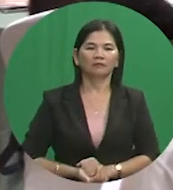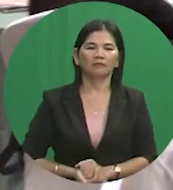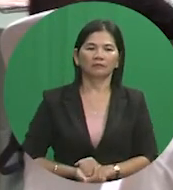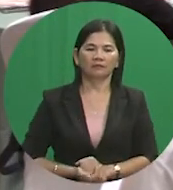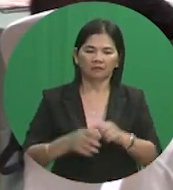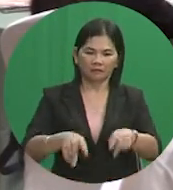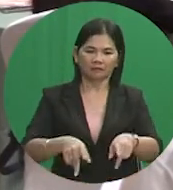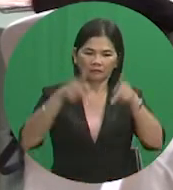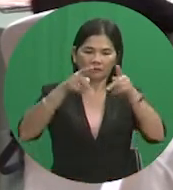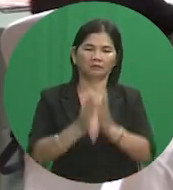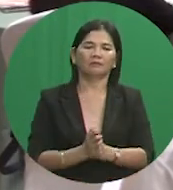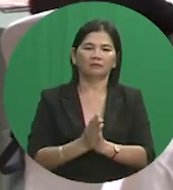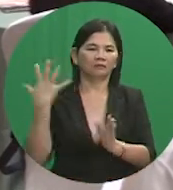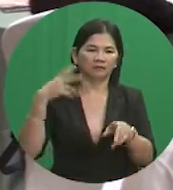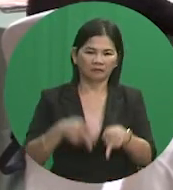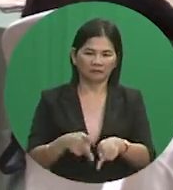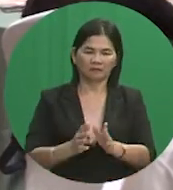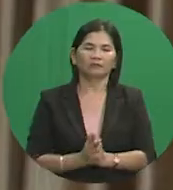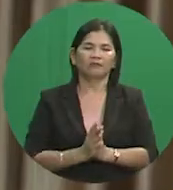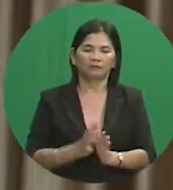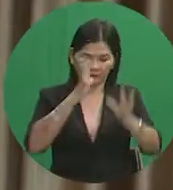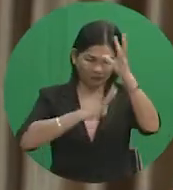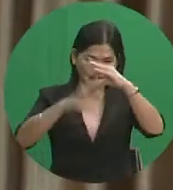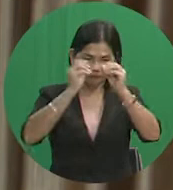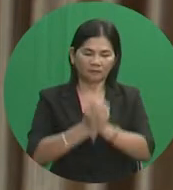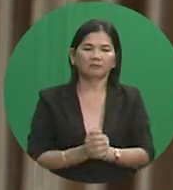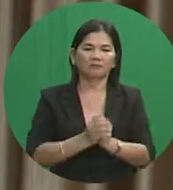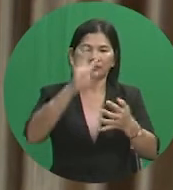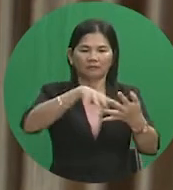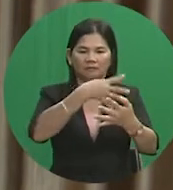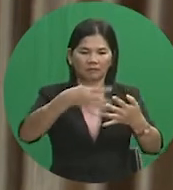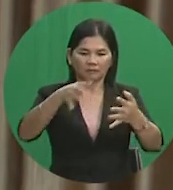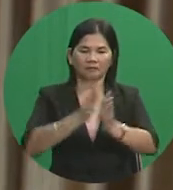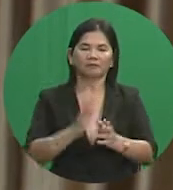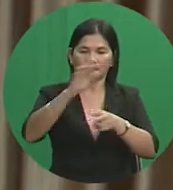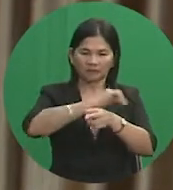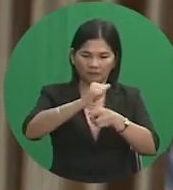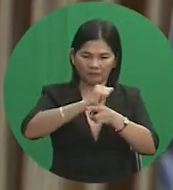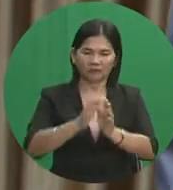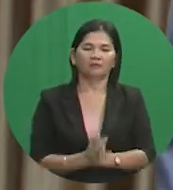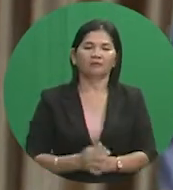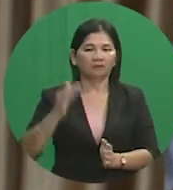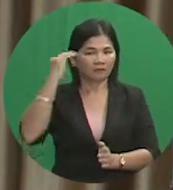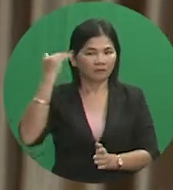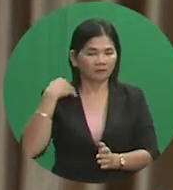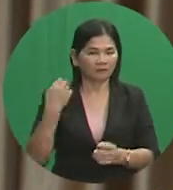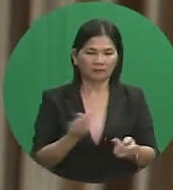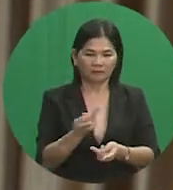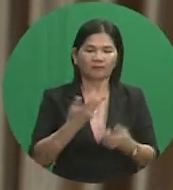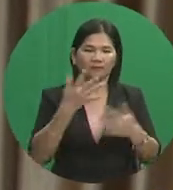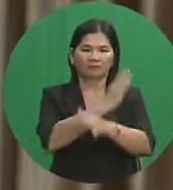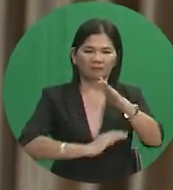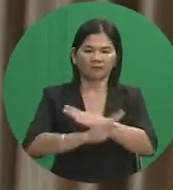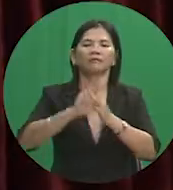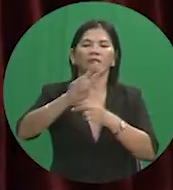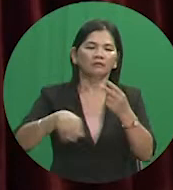์ขนงกาอันเชนเจตปฎิบักแวะบันดาบันดาได้ไปเพียบประเทศกระลาขนงกาอันวอดโรเวียงเยนเดอร์ปีการเพียบเนื่องเสวา